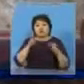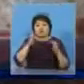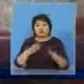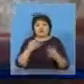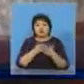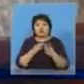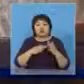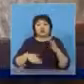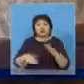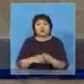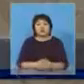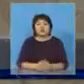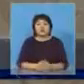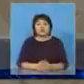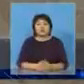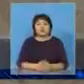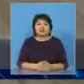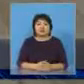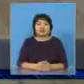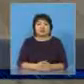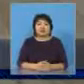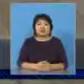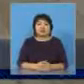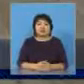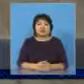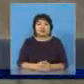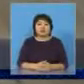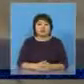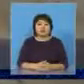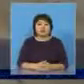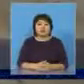со своей территории. Анастасия Евсеева, Галымжан Оронов, телеканал «Актюбе».